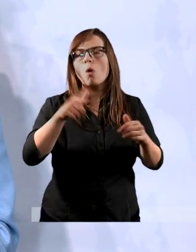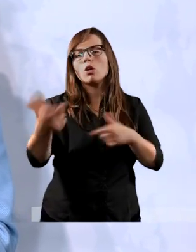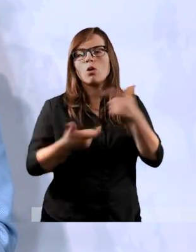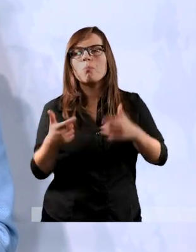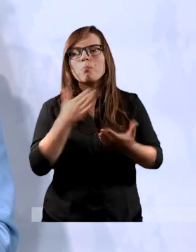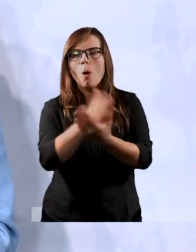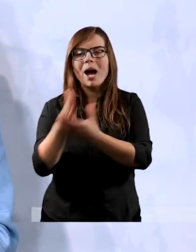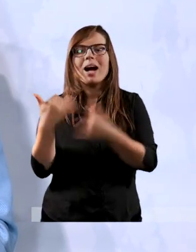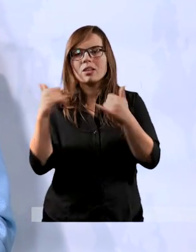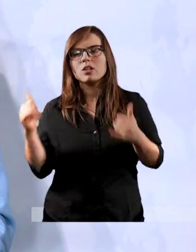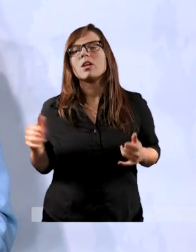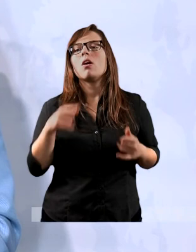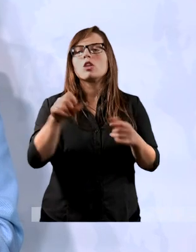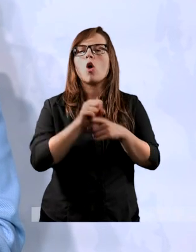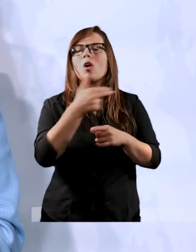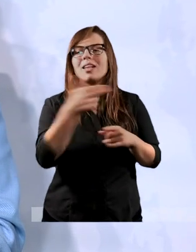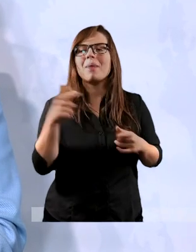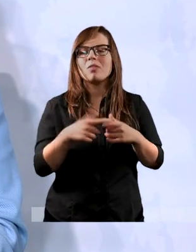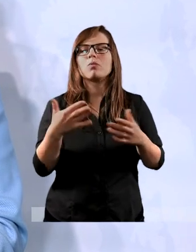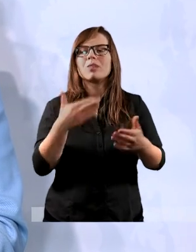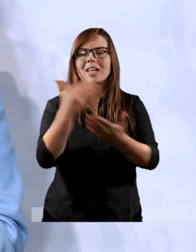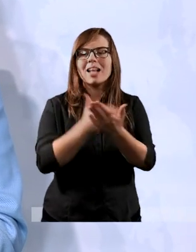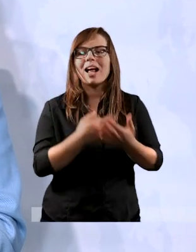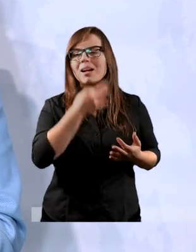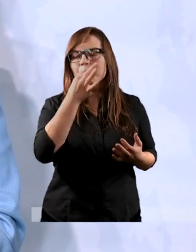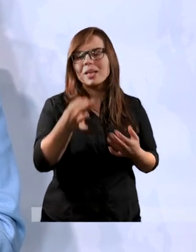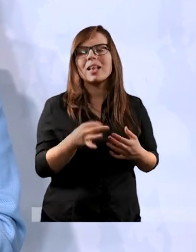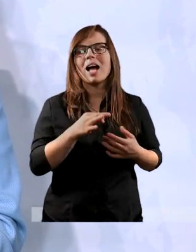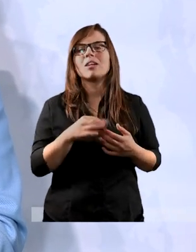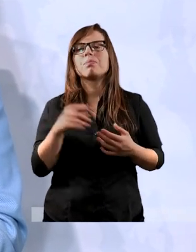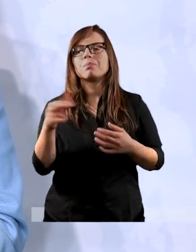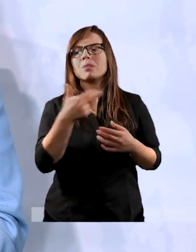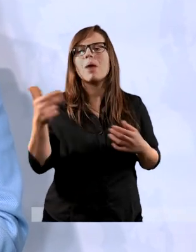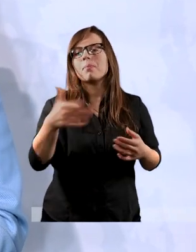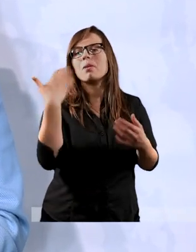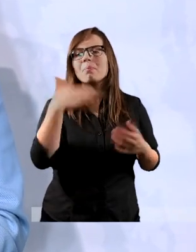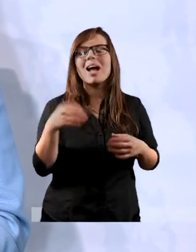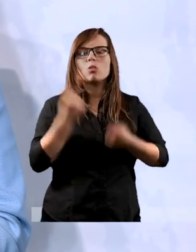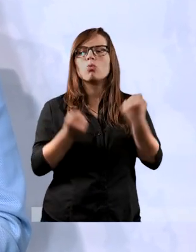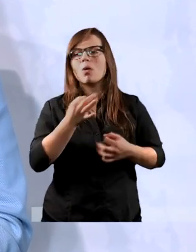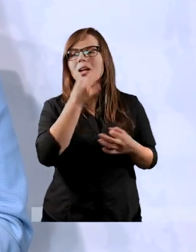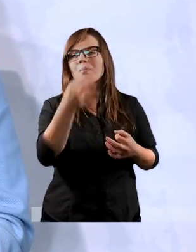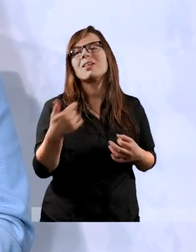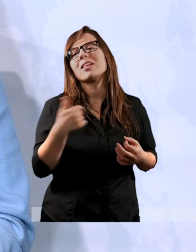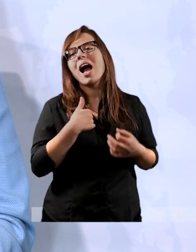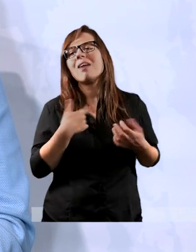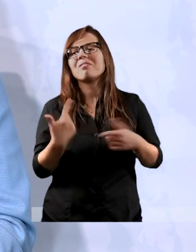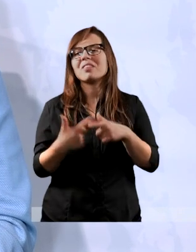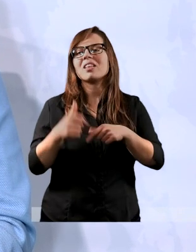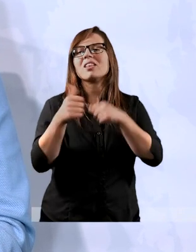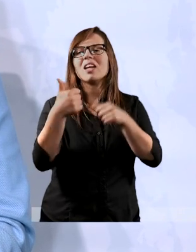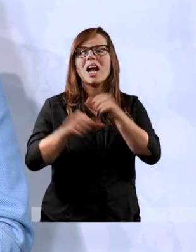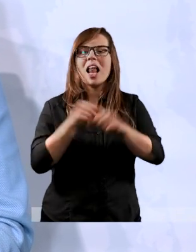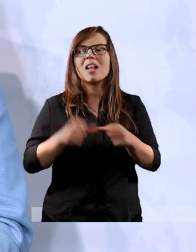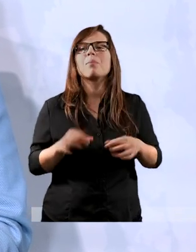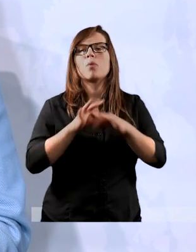pomagać. Chociaż powracając do tematu, czyli to pytanie, które zadał Maciek, to jest bardzo trudne pytanie, bo ja